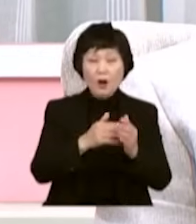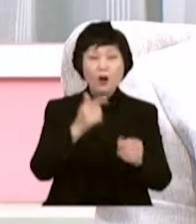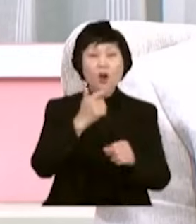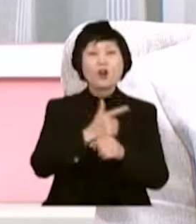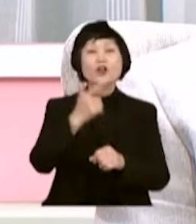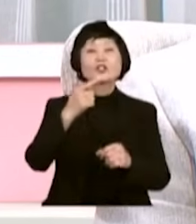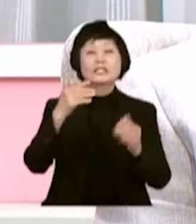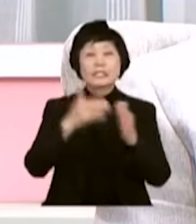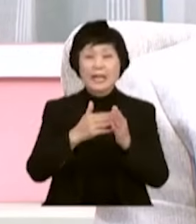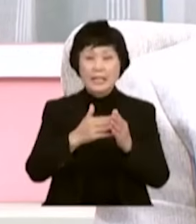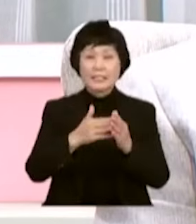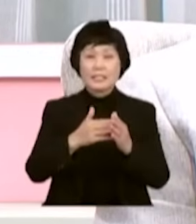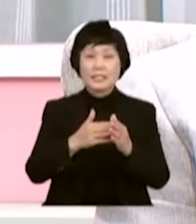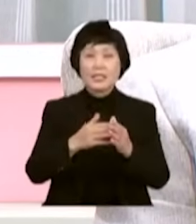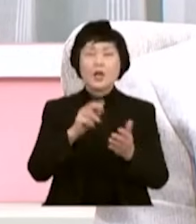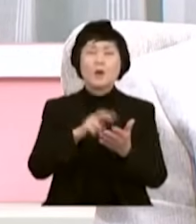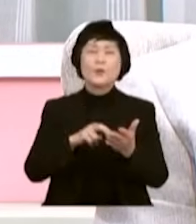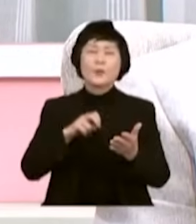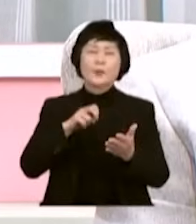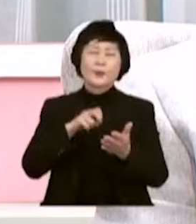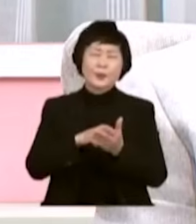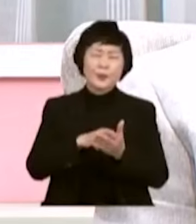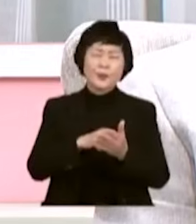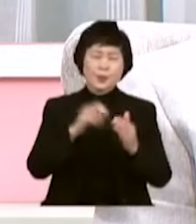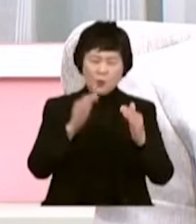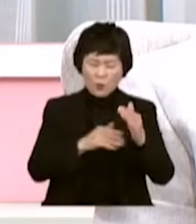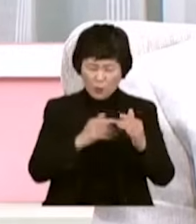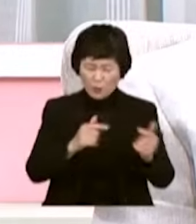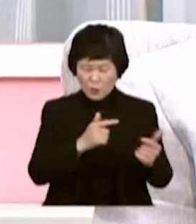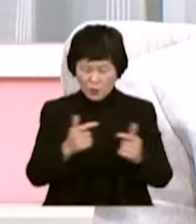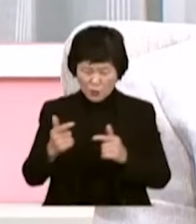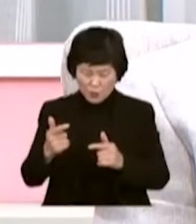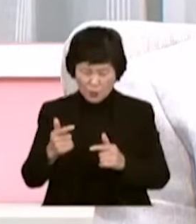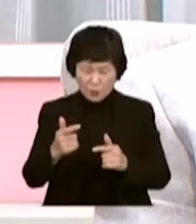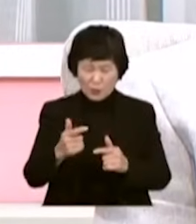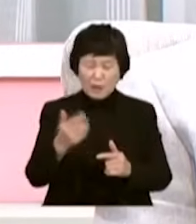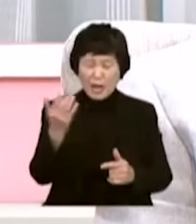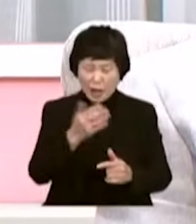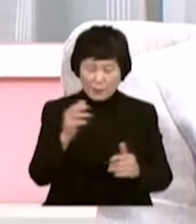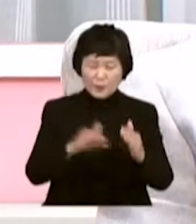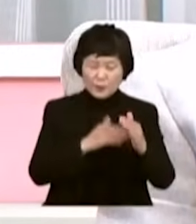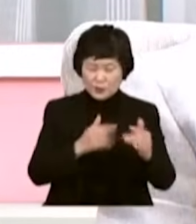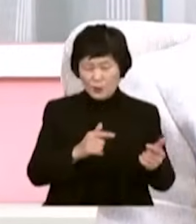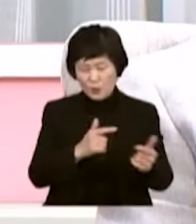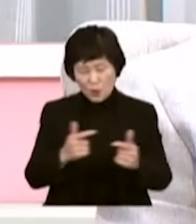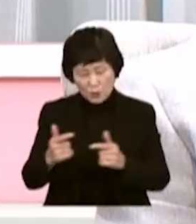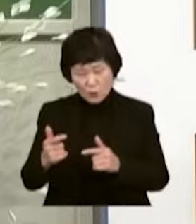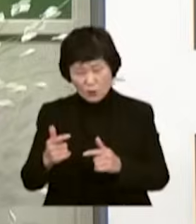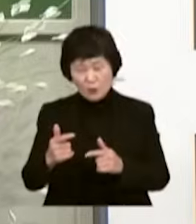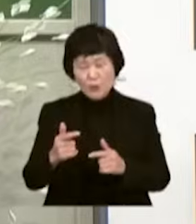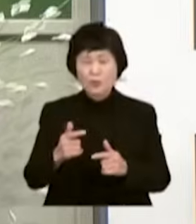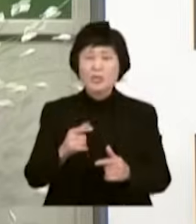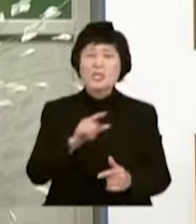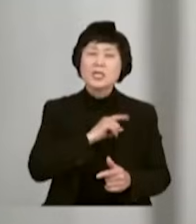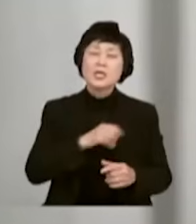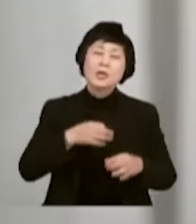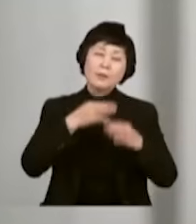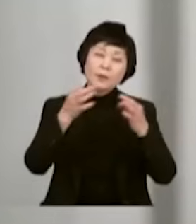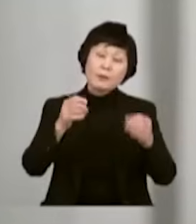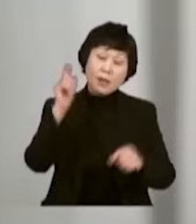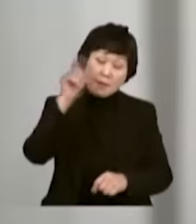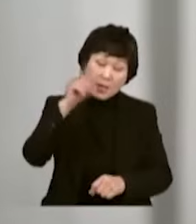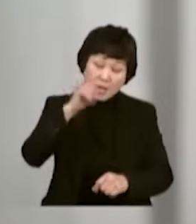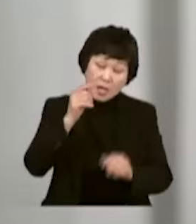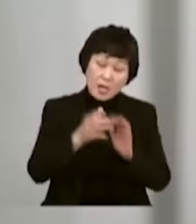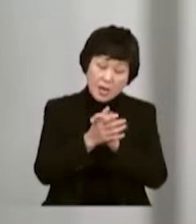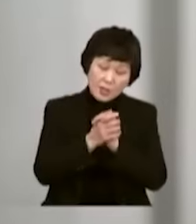반을 그 무릎을 꿇고 성도 아픈 성도 힘들어하는 성도에서 그렇게 기도를 매일 해주세요. 난 그걸 보면서